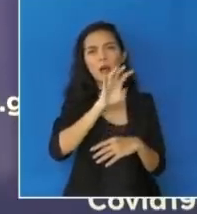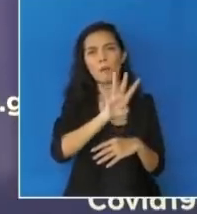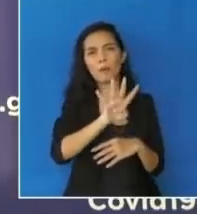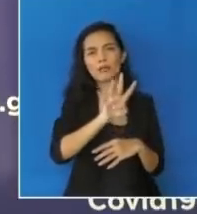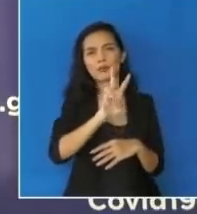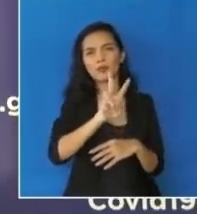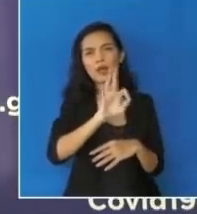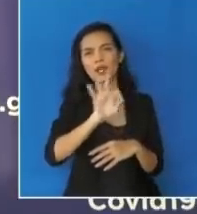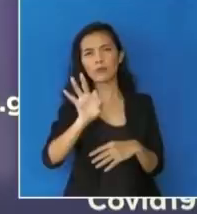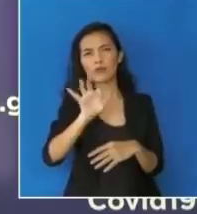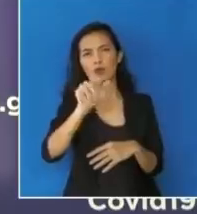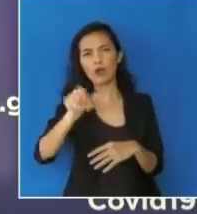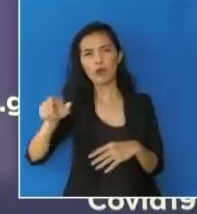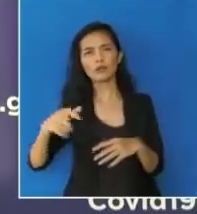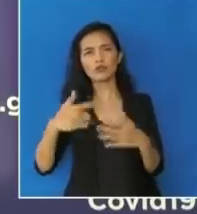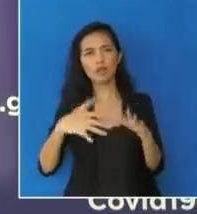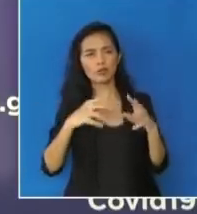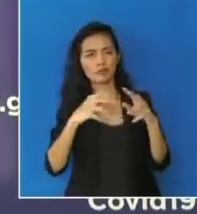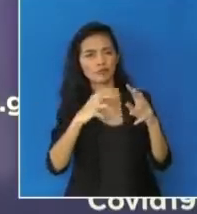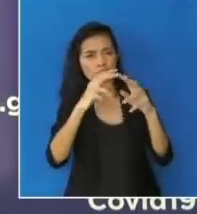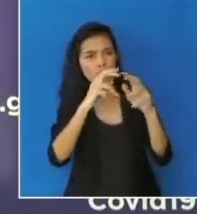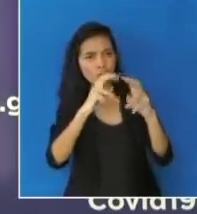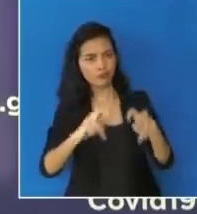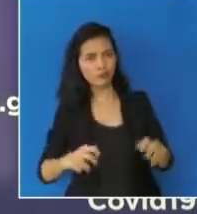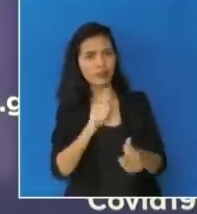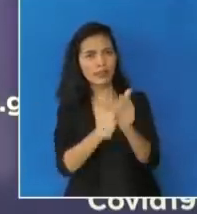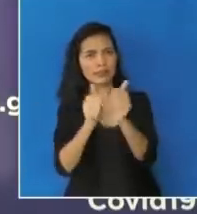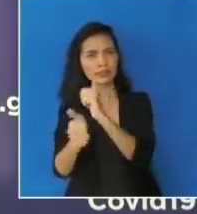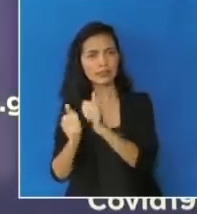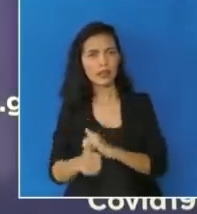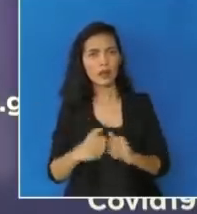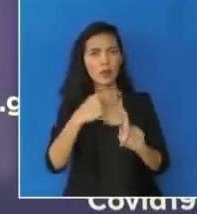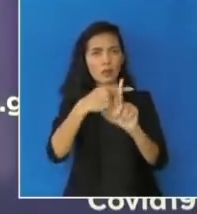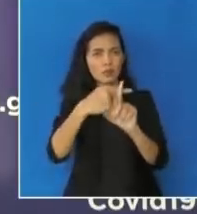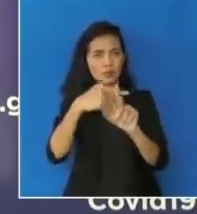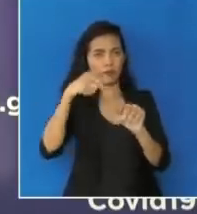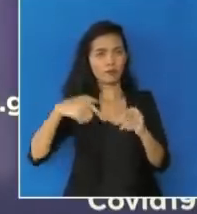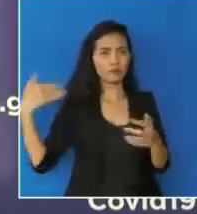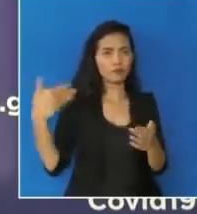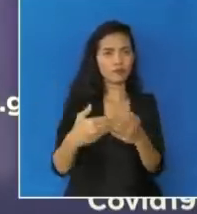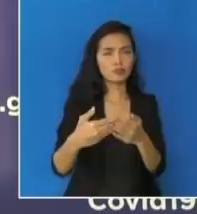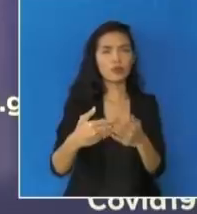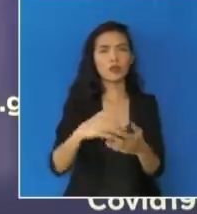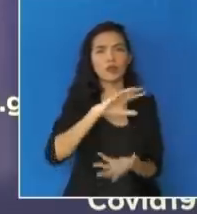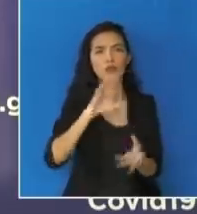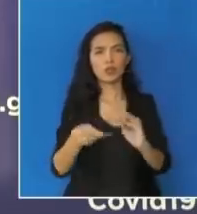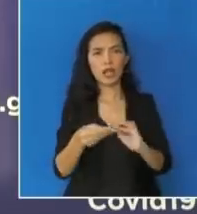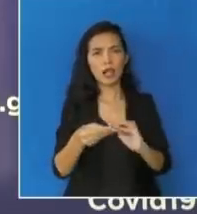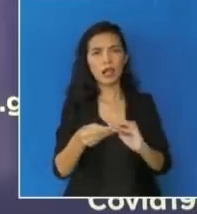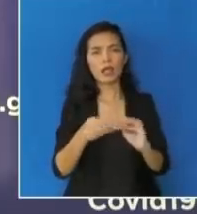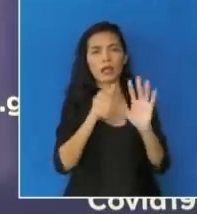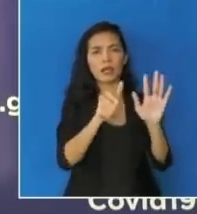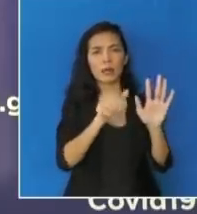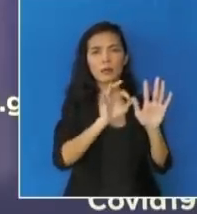42.000 orang yang kita periksa. Hasil positif pada hari ini akumulasinya